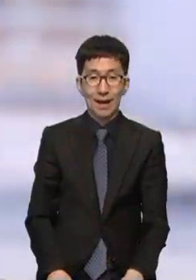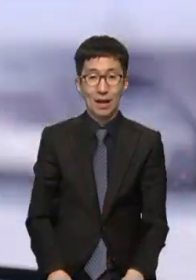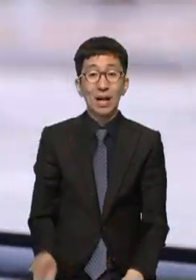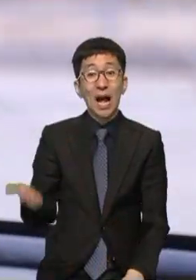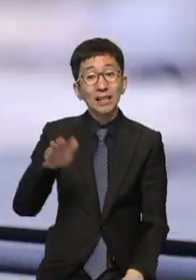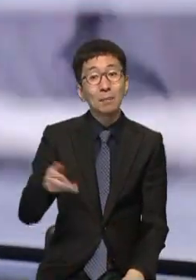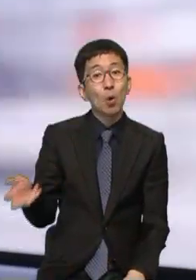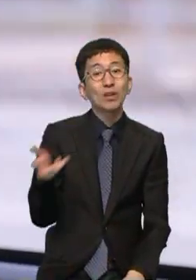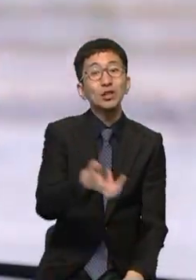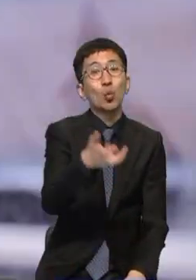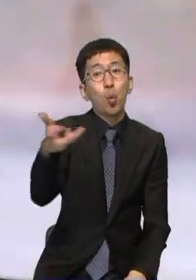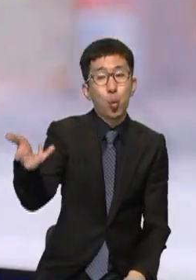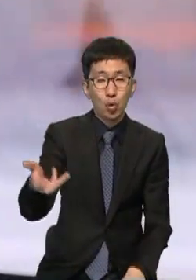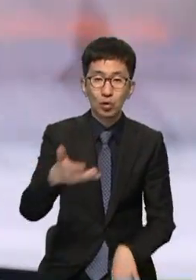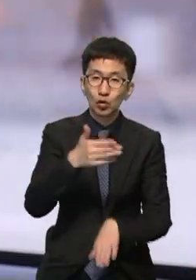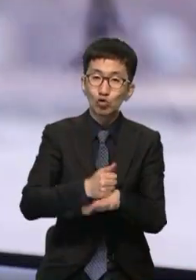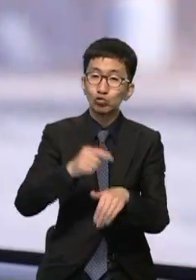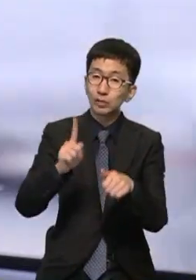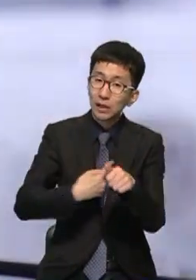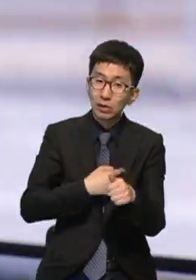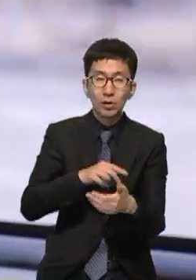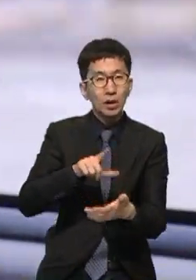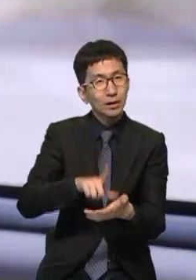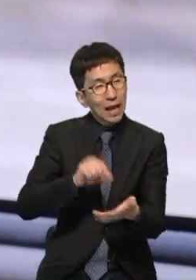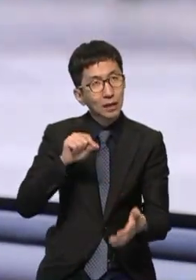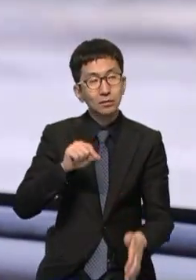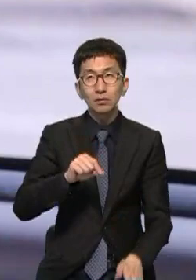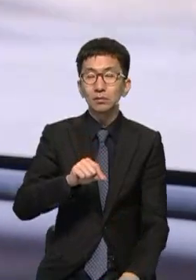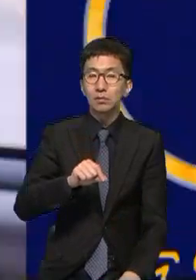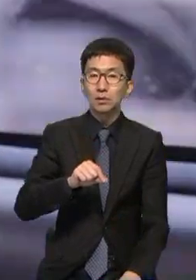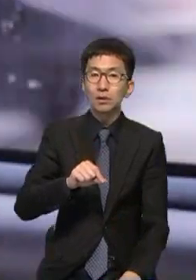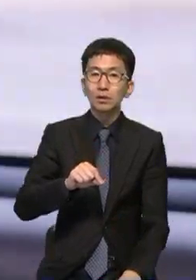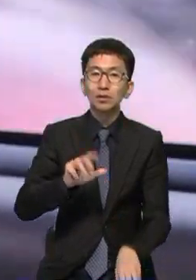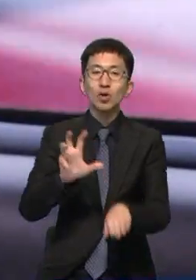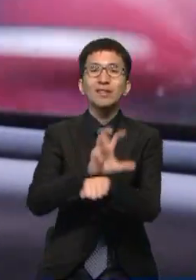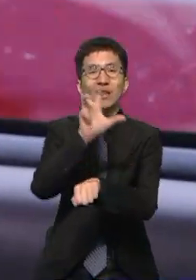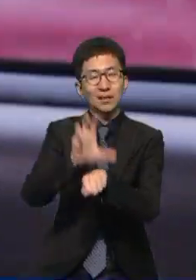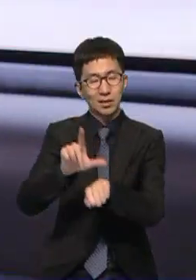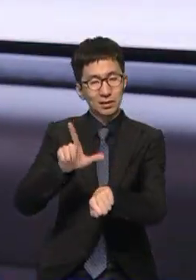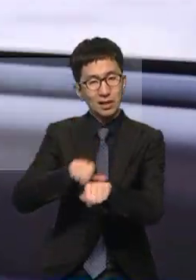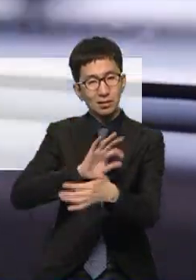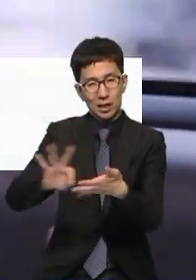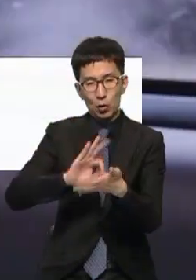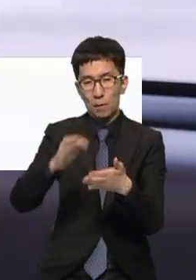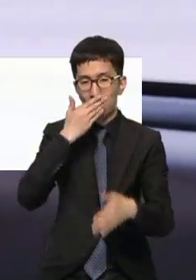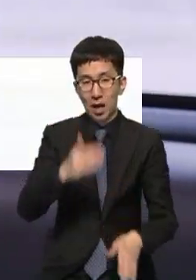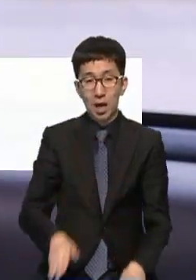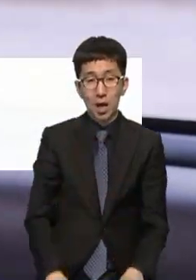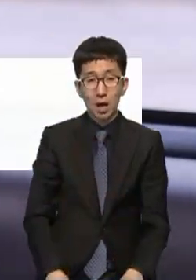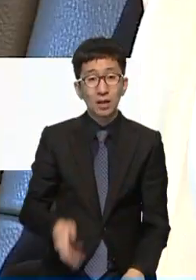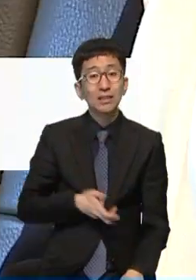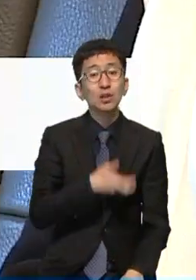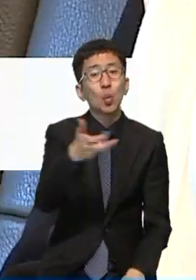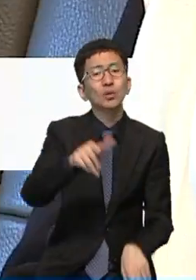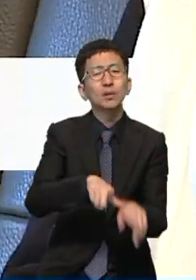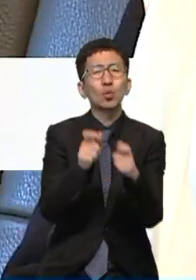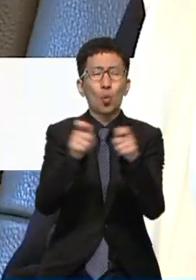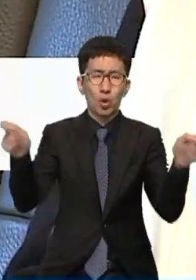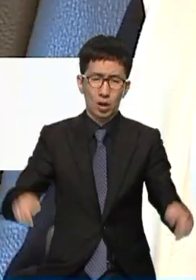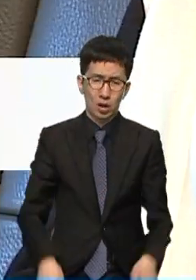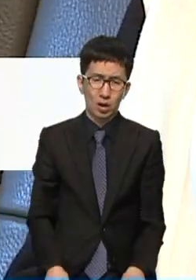이렇게 왕복 이동만으로 절반 정도를 길에서 써버리고 있습니다. 이동 시간이 좀 길어서 애도